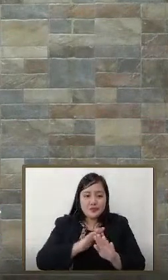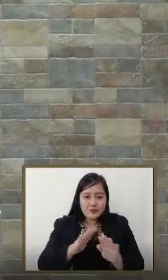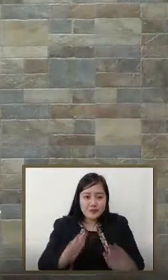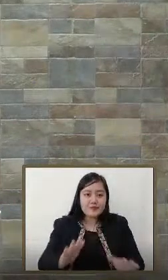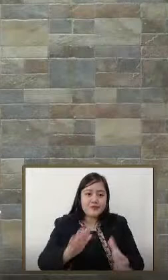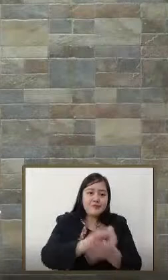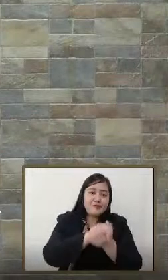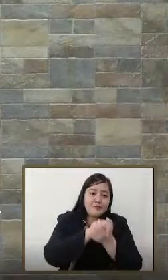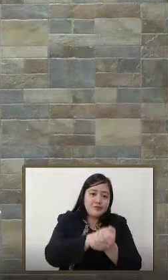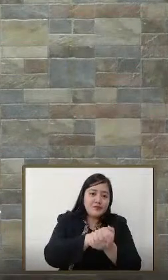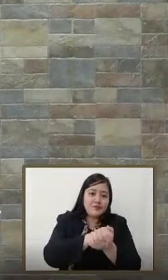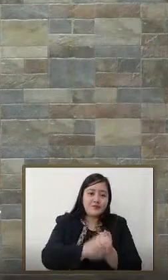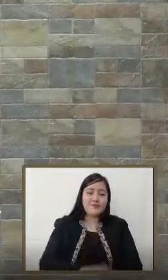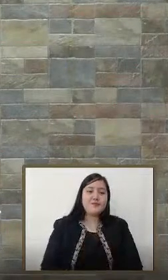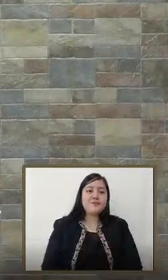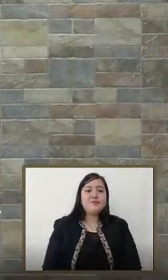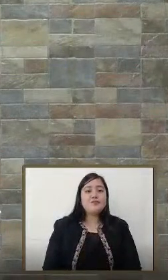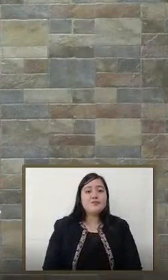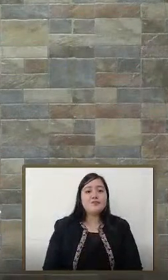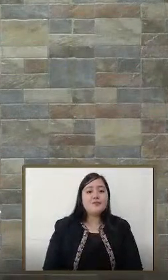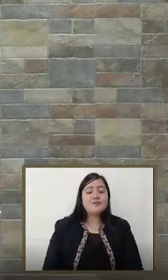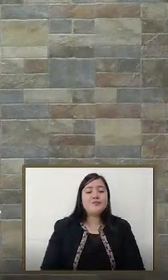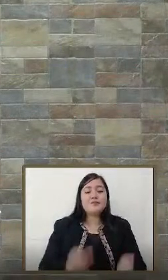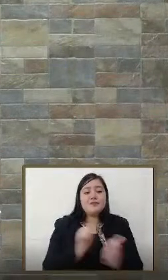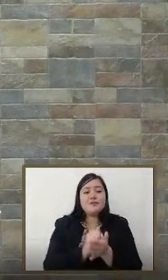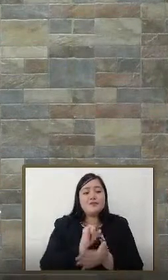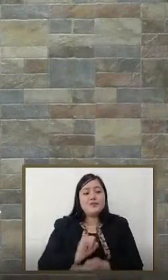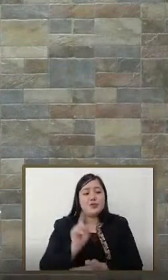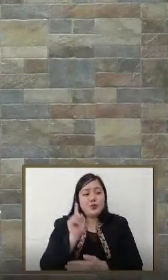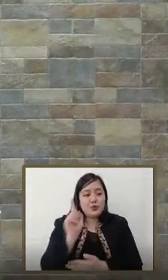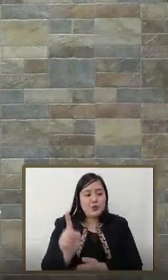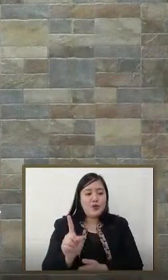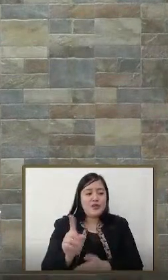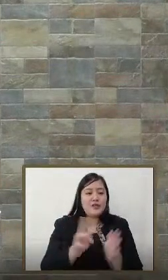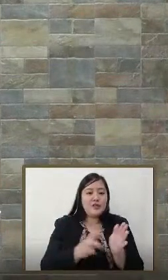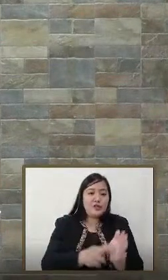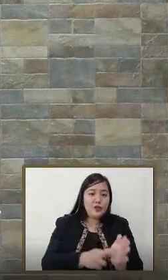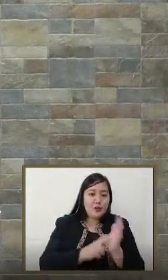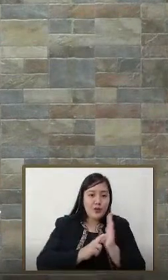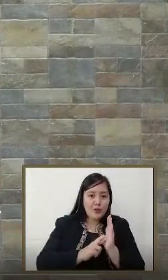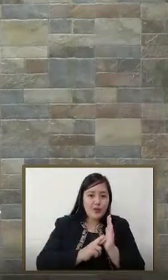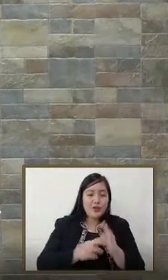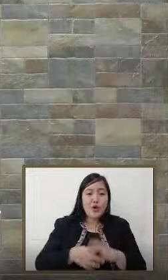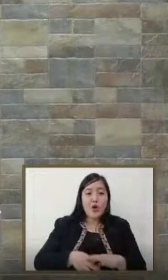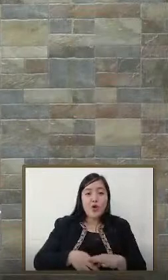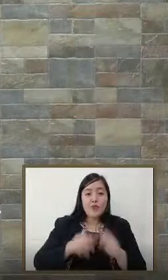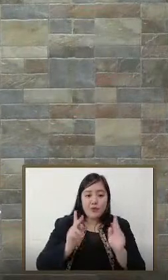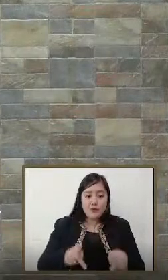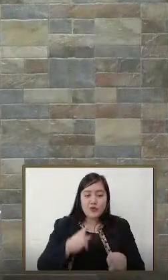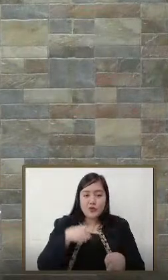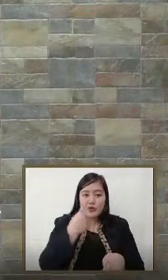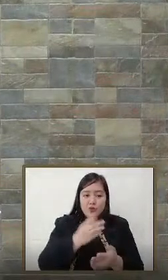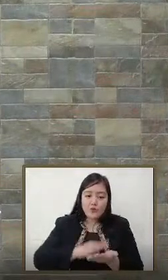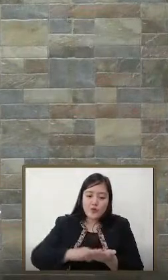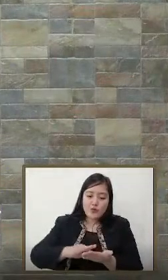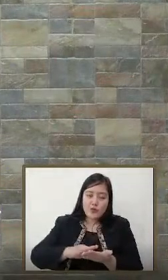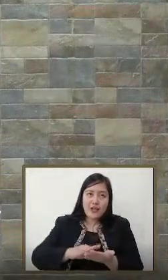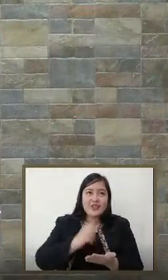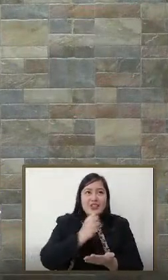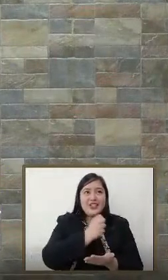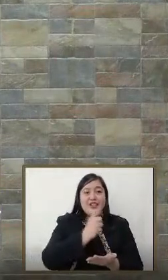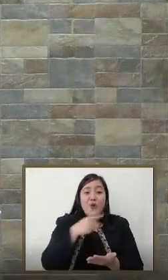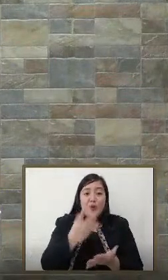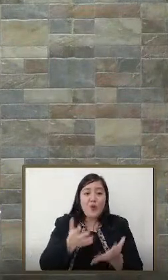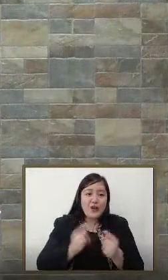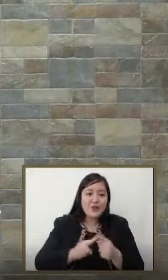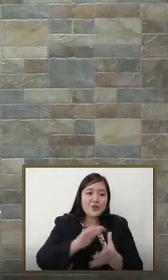Yan ang unang-unang quality ng isang, or requirement ng isang mag-aasawa. Gusto mo na mag-asawa? Siguraduhin mo